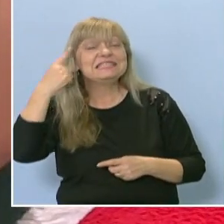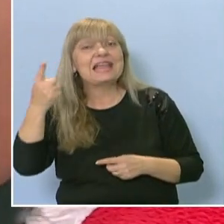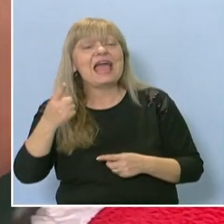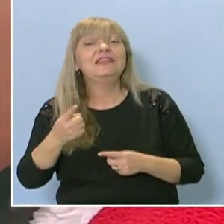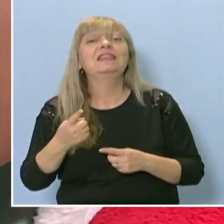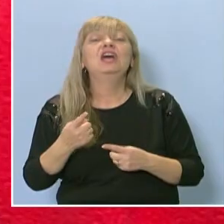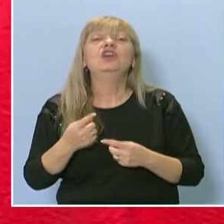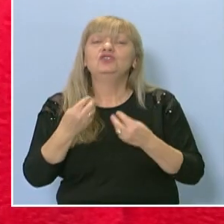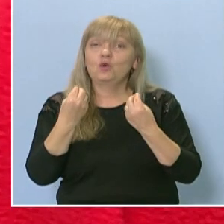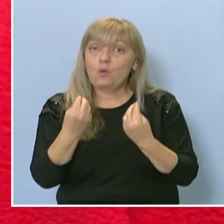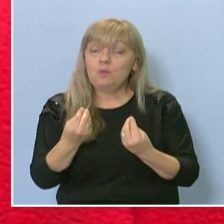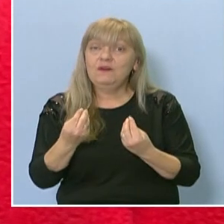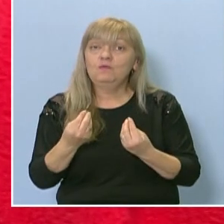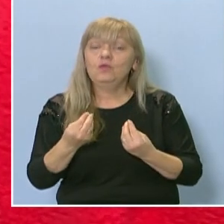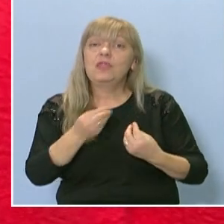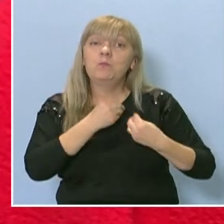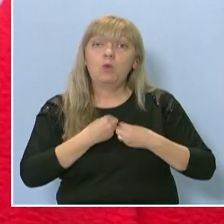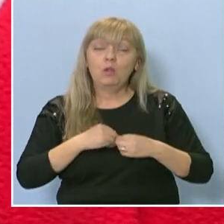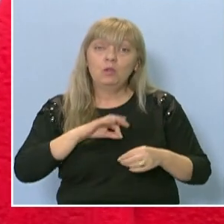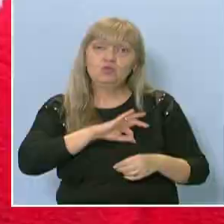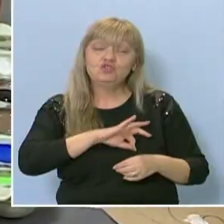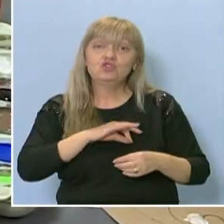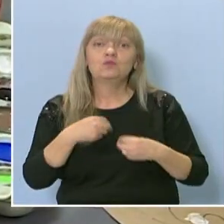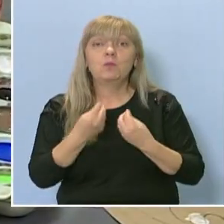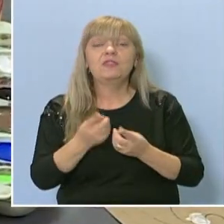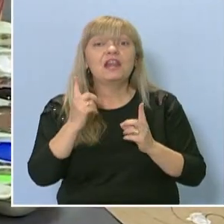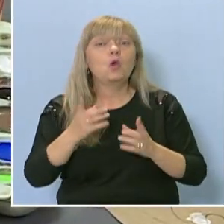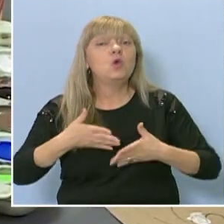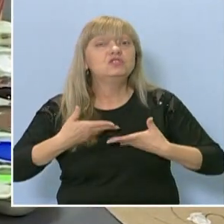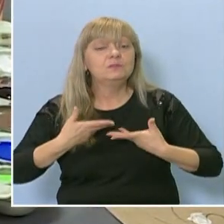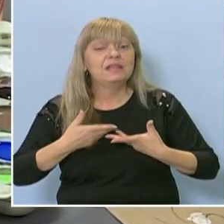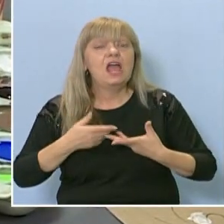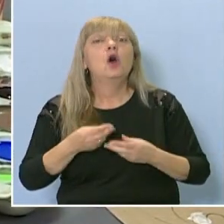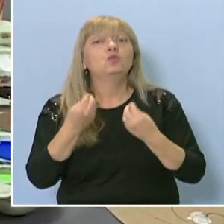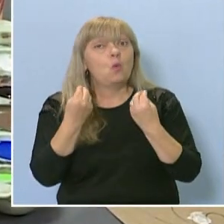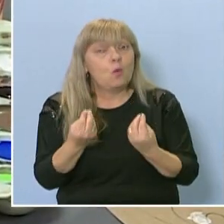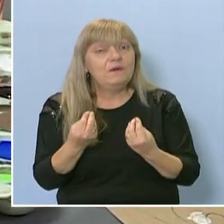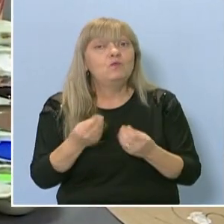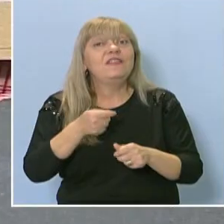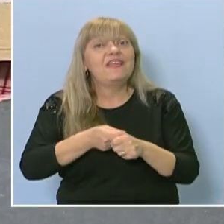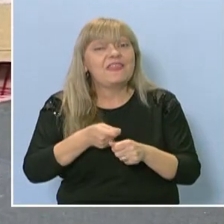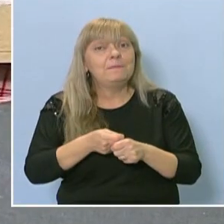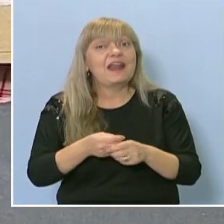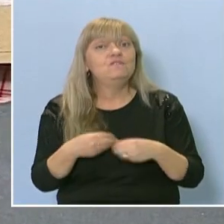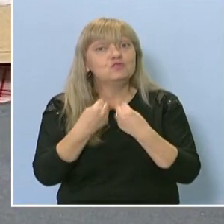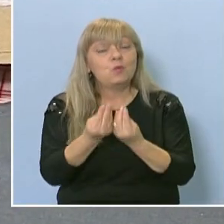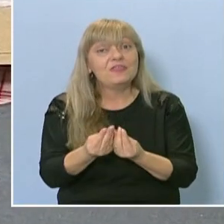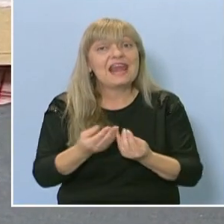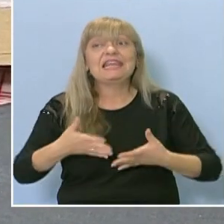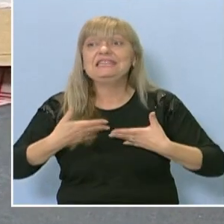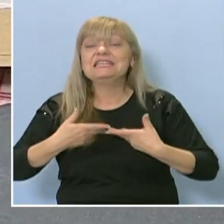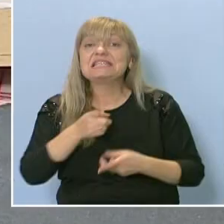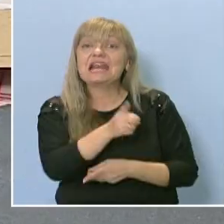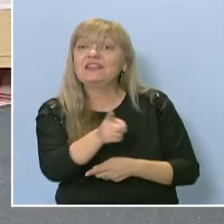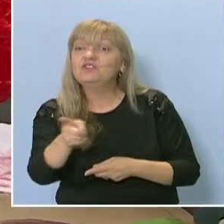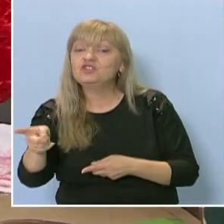такъв, какъвто си пожелал. Обаче е още по-хубаво да направиш подарък и да зарадваш някого. Затова всички се опитват да нарисуват